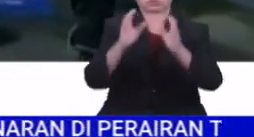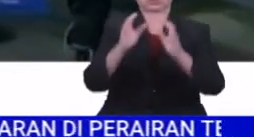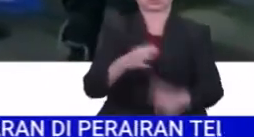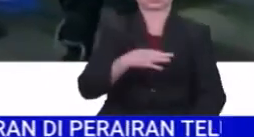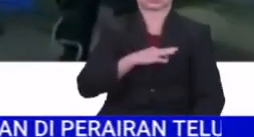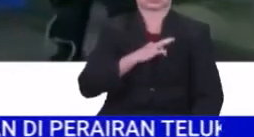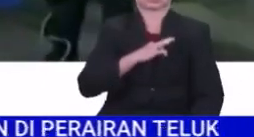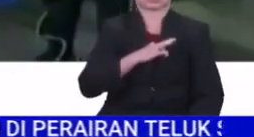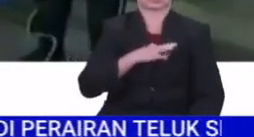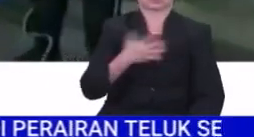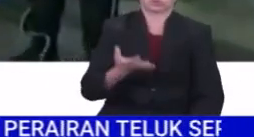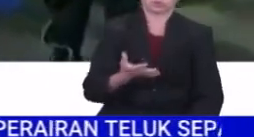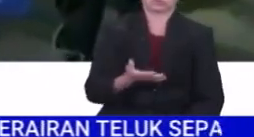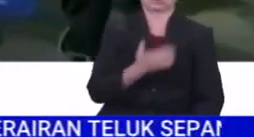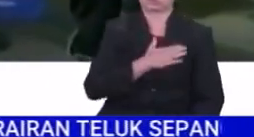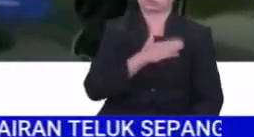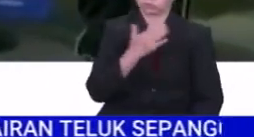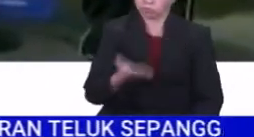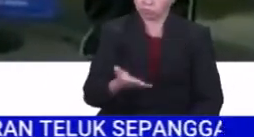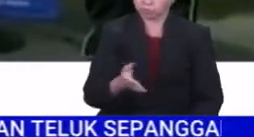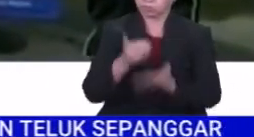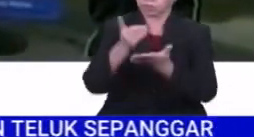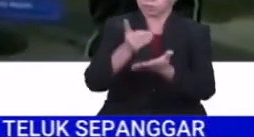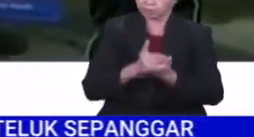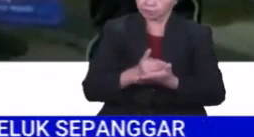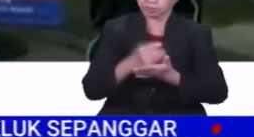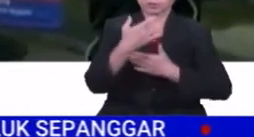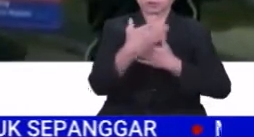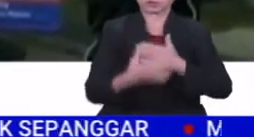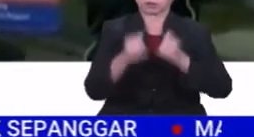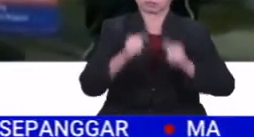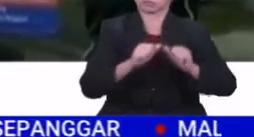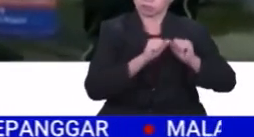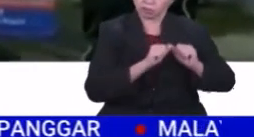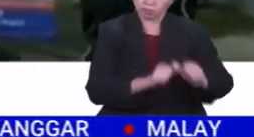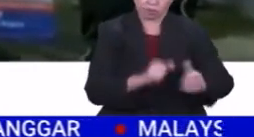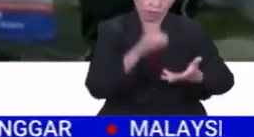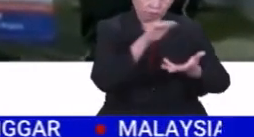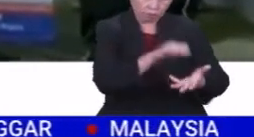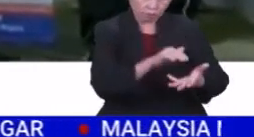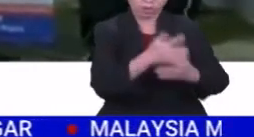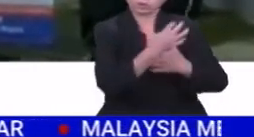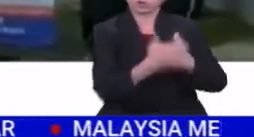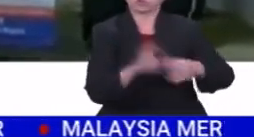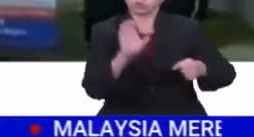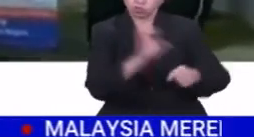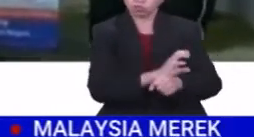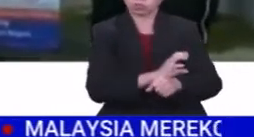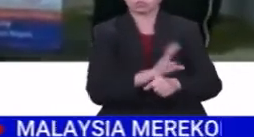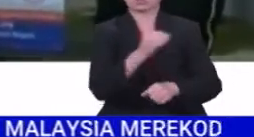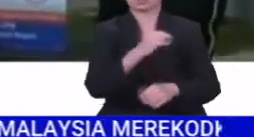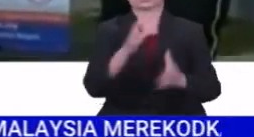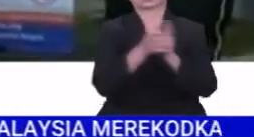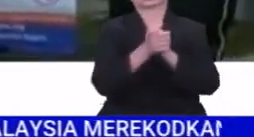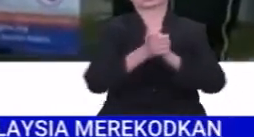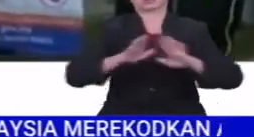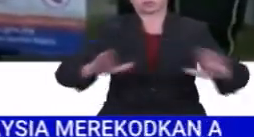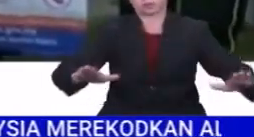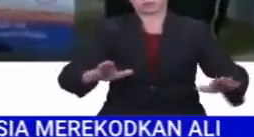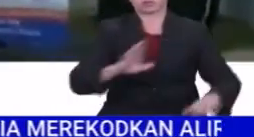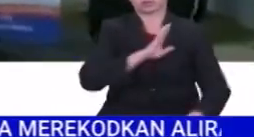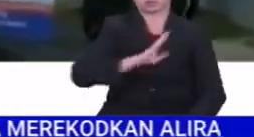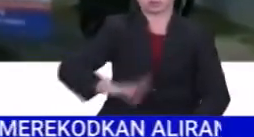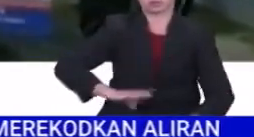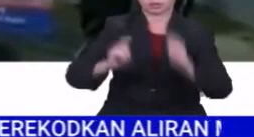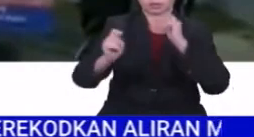sukarela komitmen penderma darah secara tetap akan membantu mengekalkan bakalan daerah yang mencukupi dan selamat begini